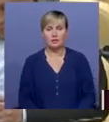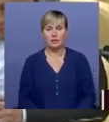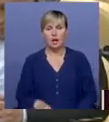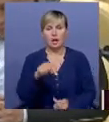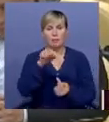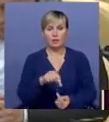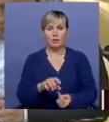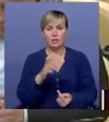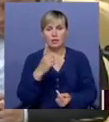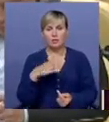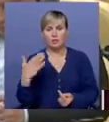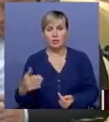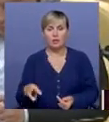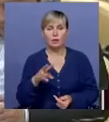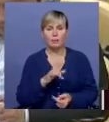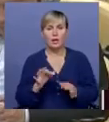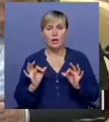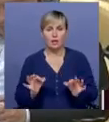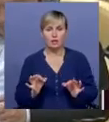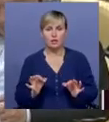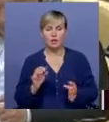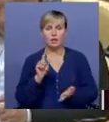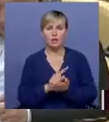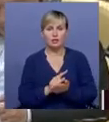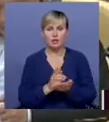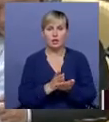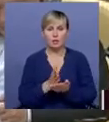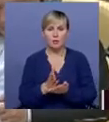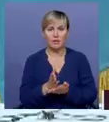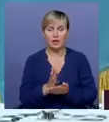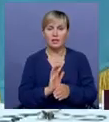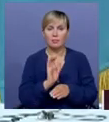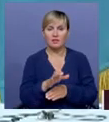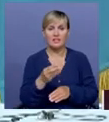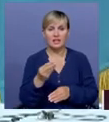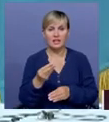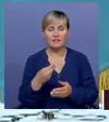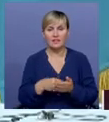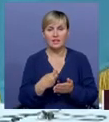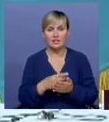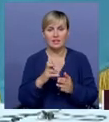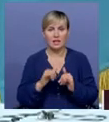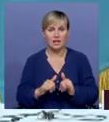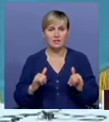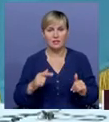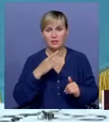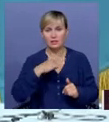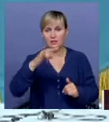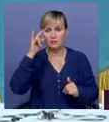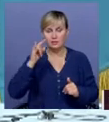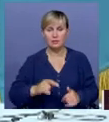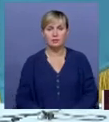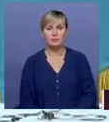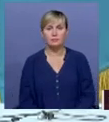подходов. С одной стороны, мы, конечно же, должны направлять деньги, финансы на развитие Казахстана. На